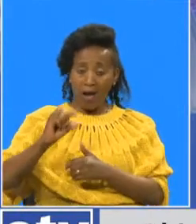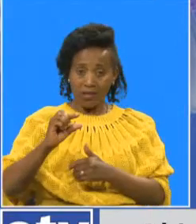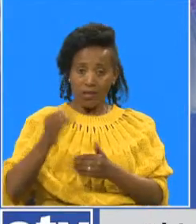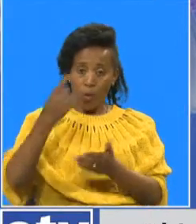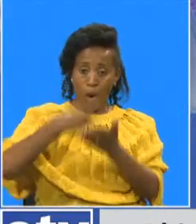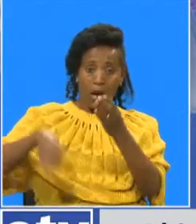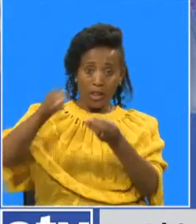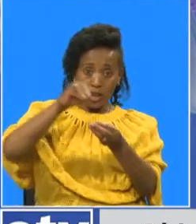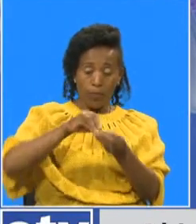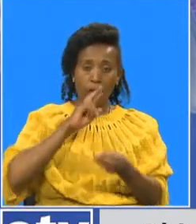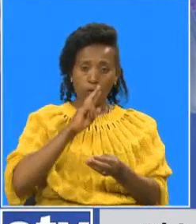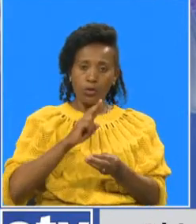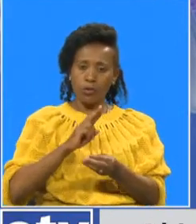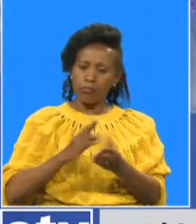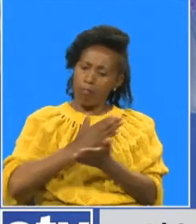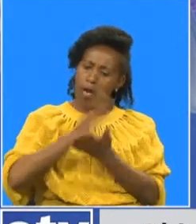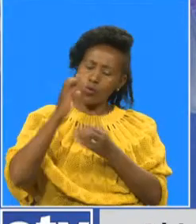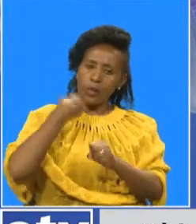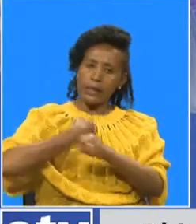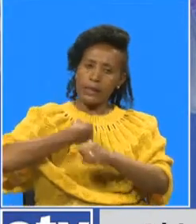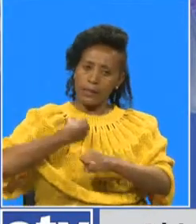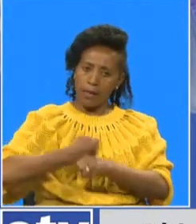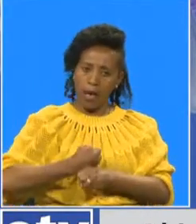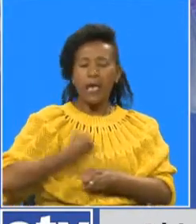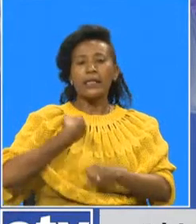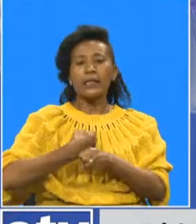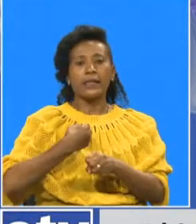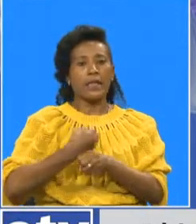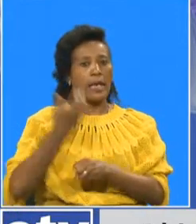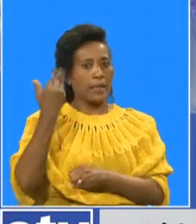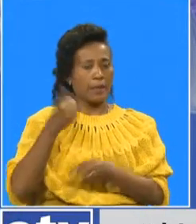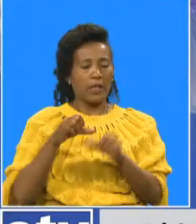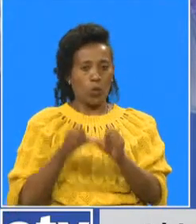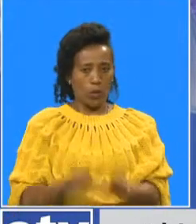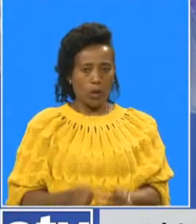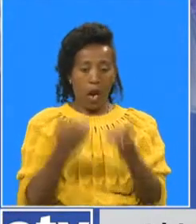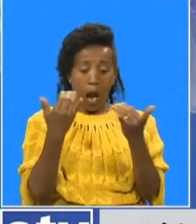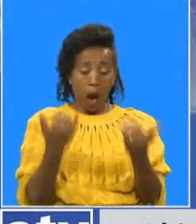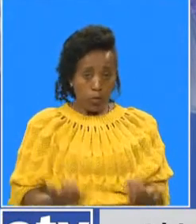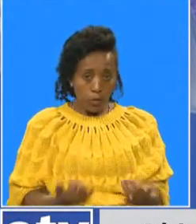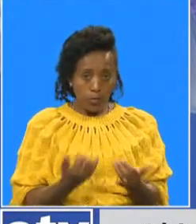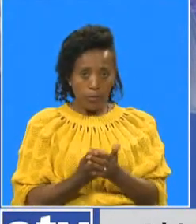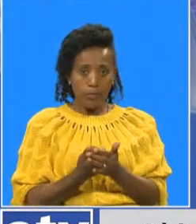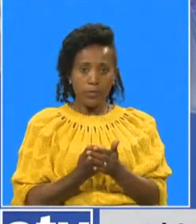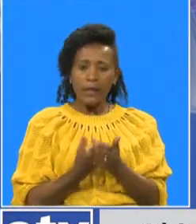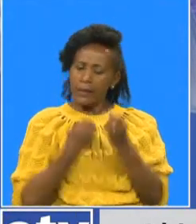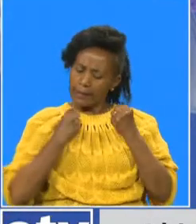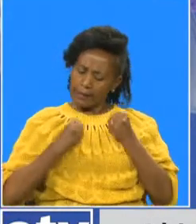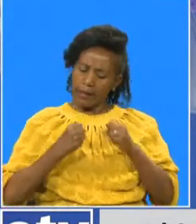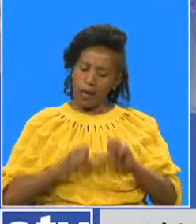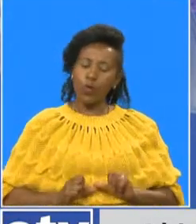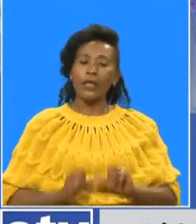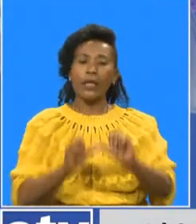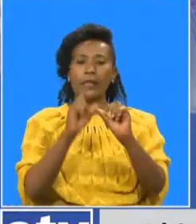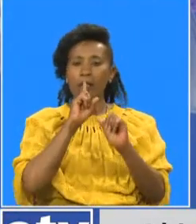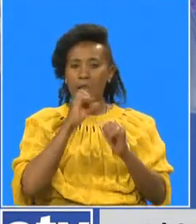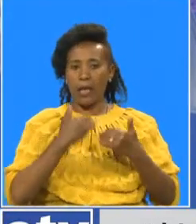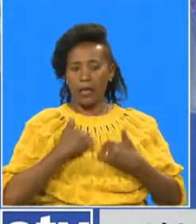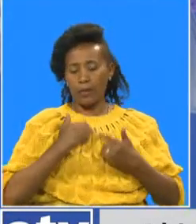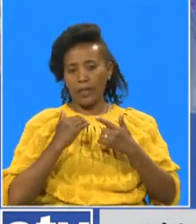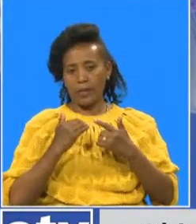ዋጋ ጭማሪዎችንም የማስወገድ ስራ ሲሰራ ነበር የቆየው እና አሁንም ተጠናክረው እየቀጠለ